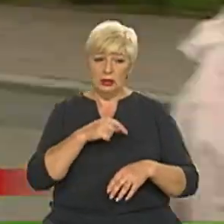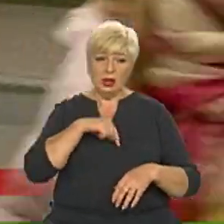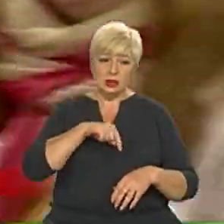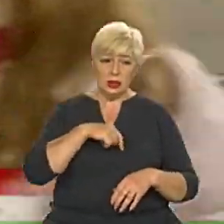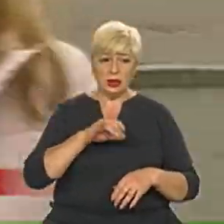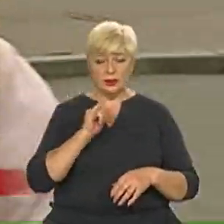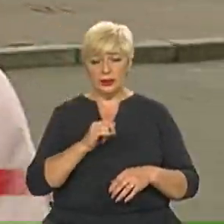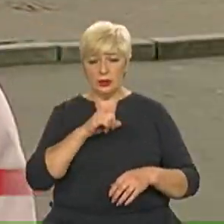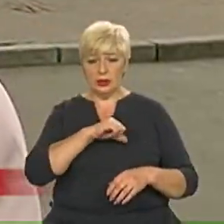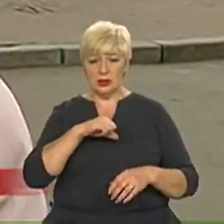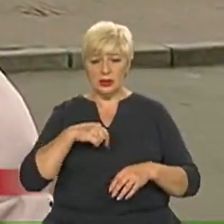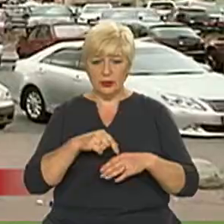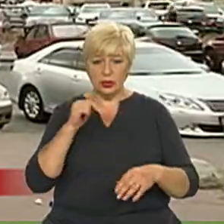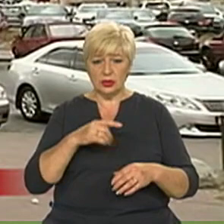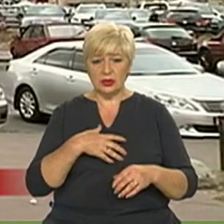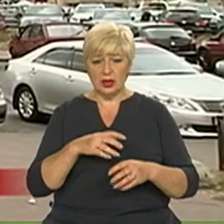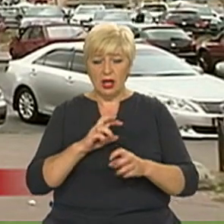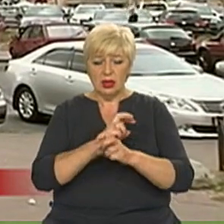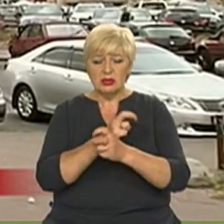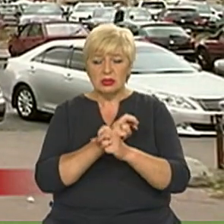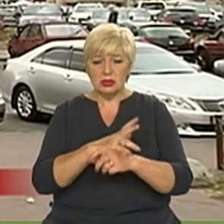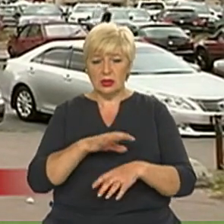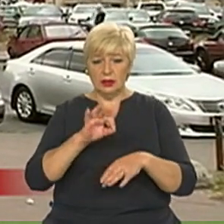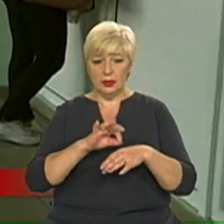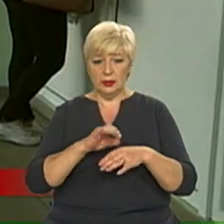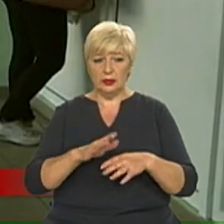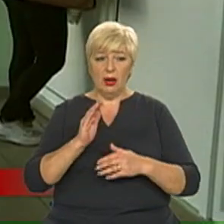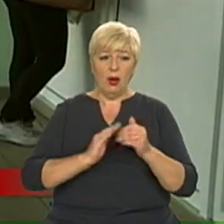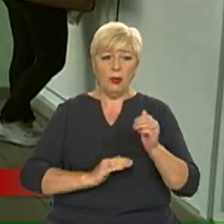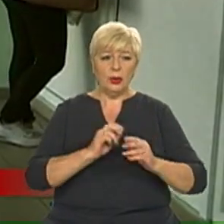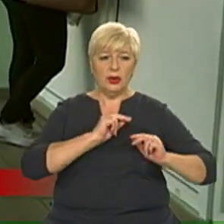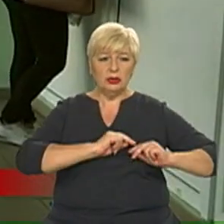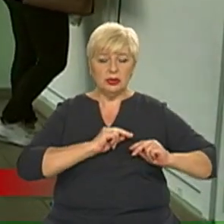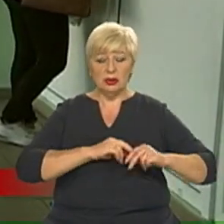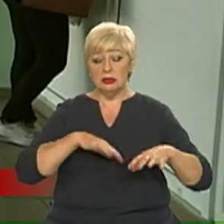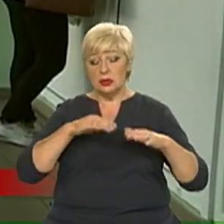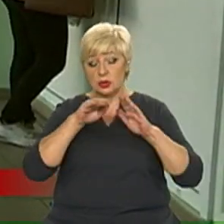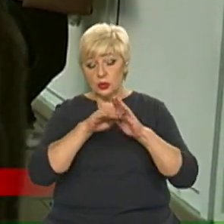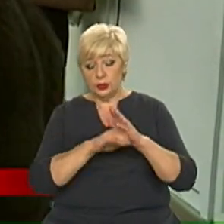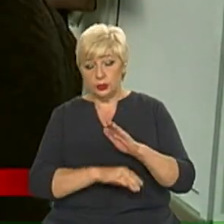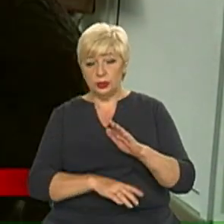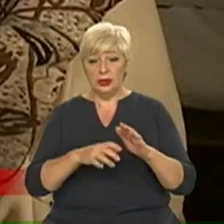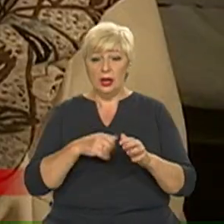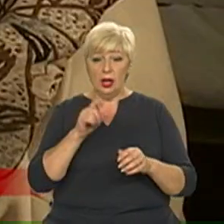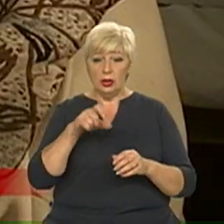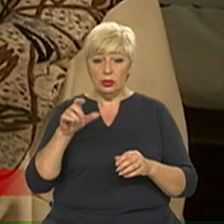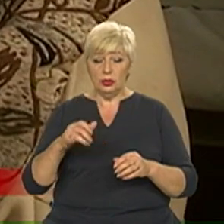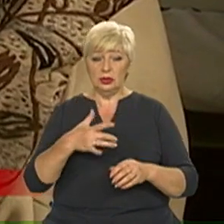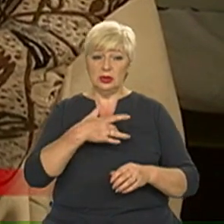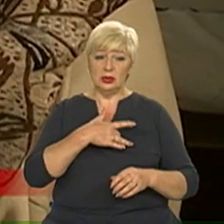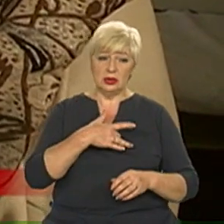дуже погане. Ну трошки сустави болять. Продуктивність упала до мінімуму. Найбільш вразливі – люди з хронічними